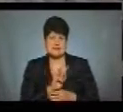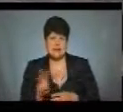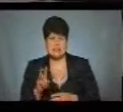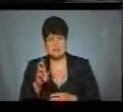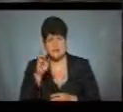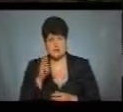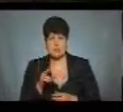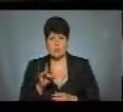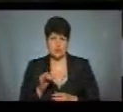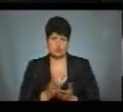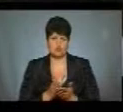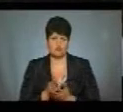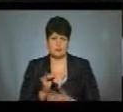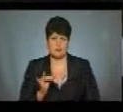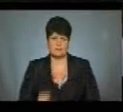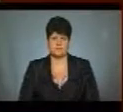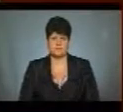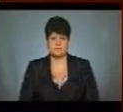Андрій Прокопів. Новини.